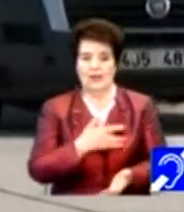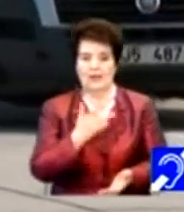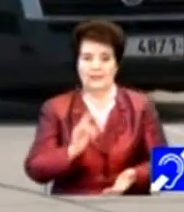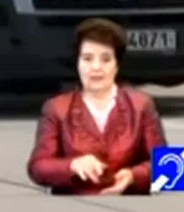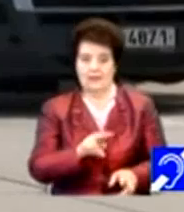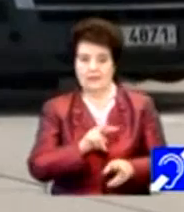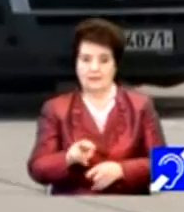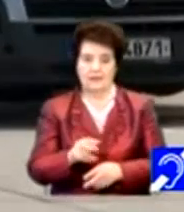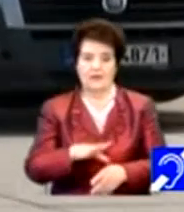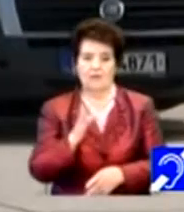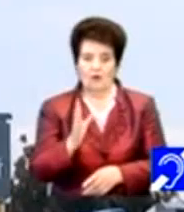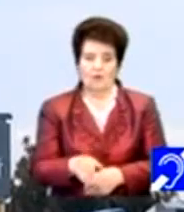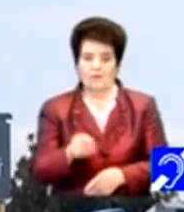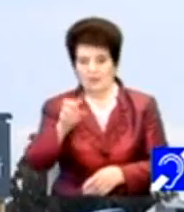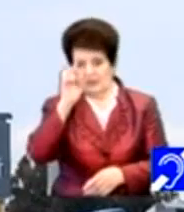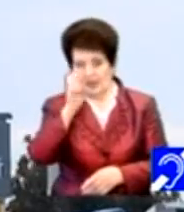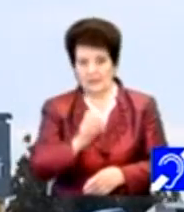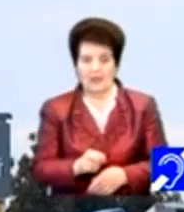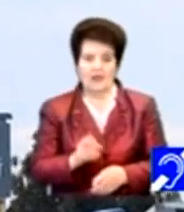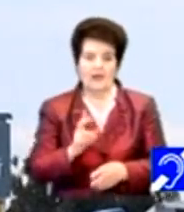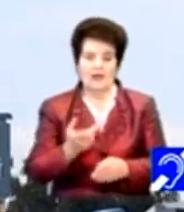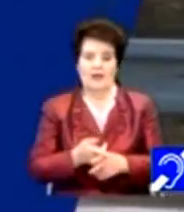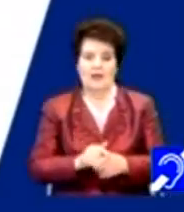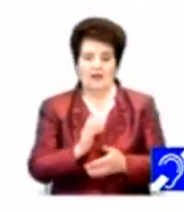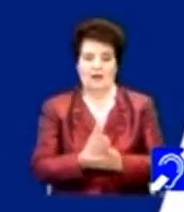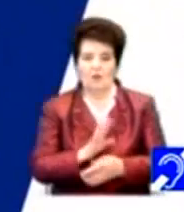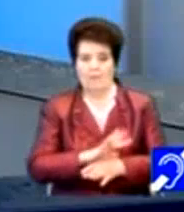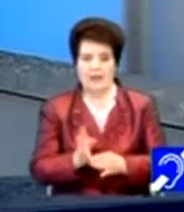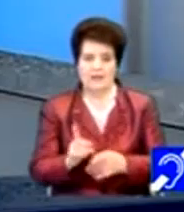călătorie, nu însă și pentru statele afectate de pandemie.